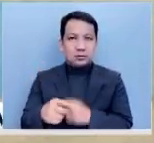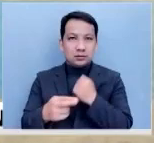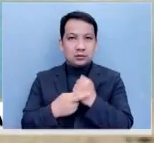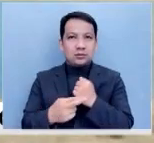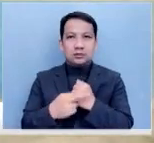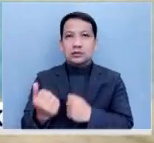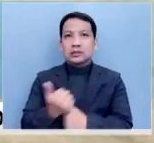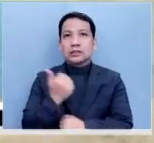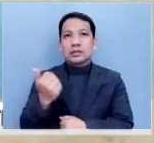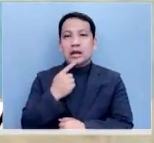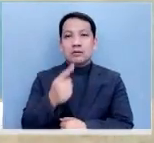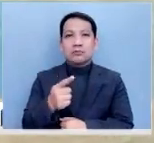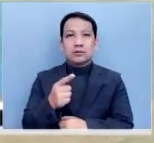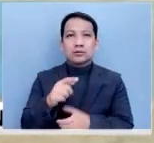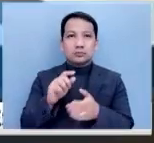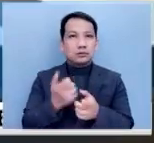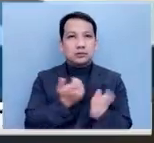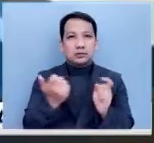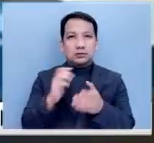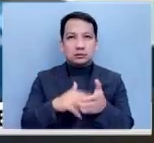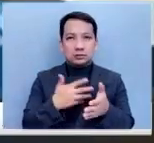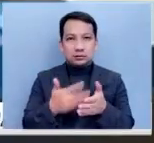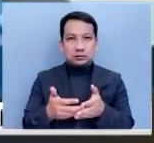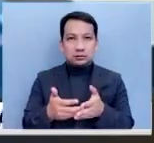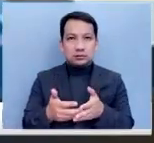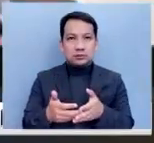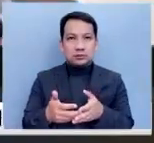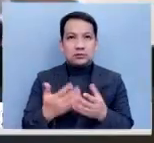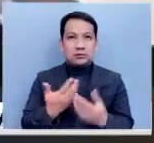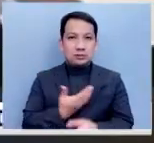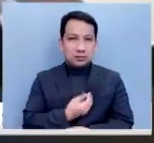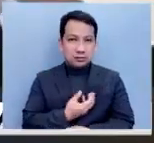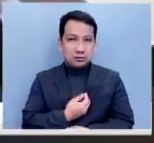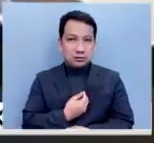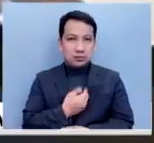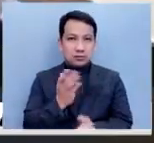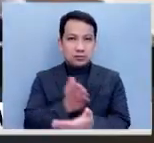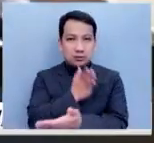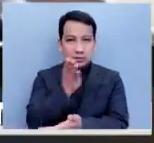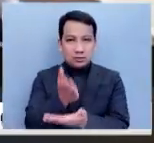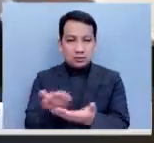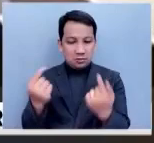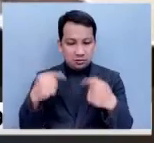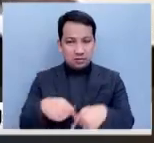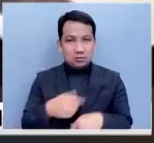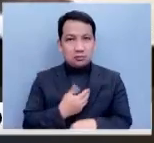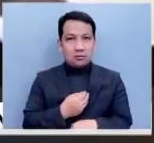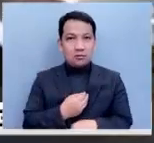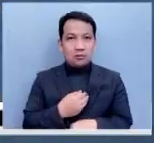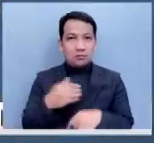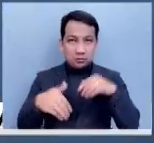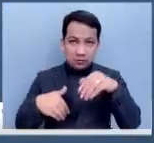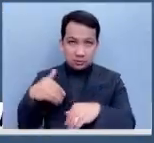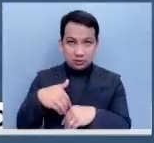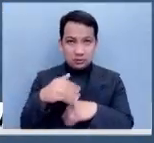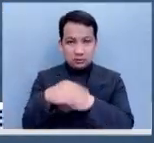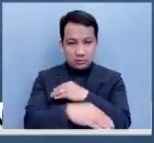ang iba naman ay nagpareskid. Yung iba takot pumunta dito, takot na maliligo sa